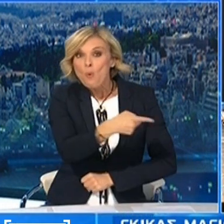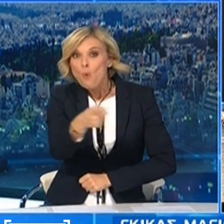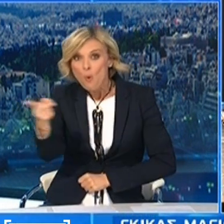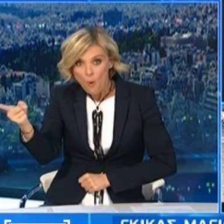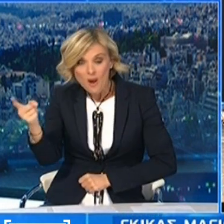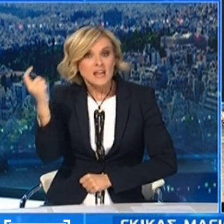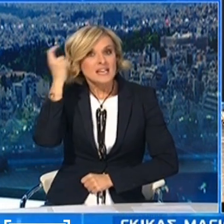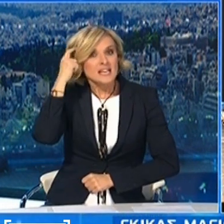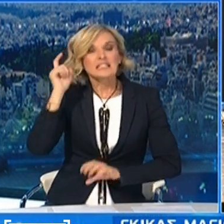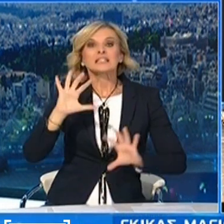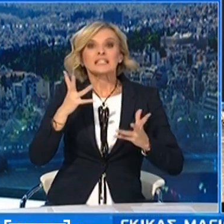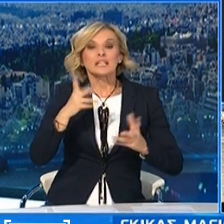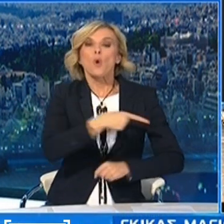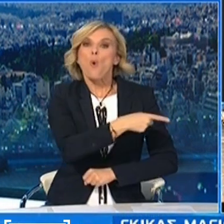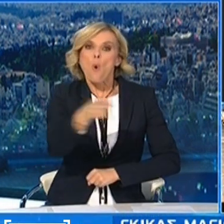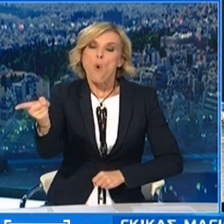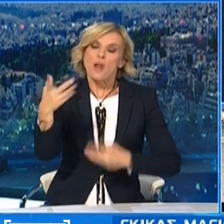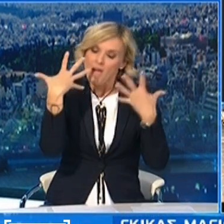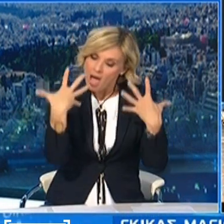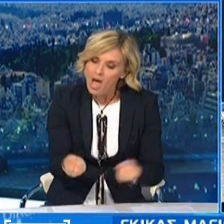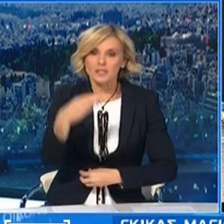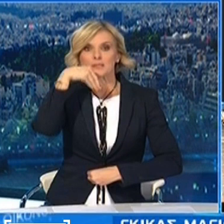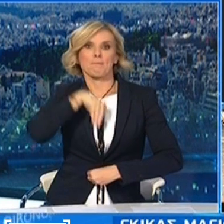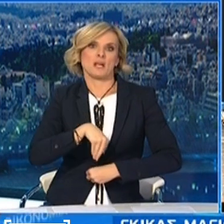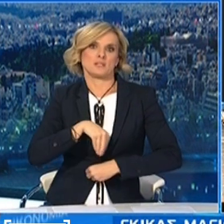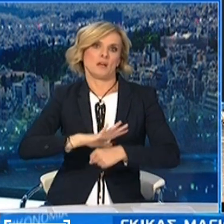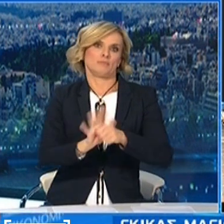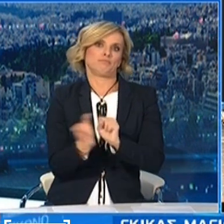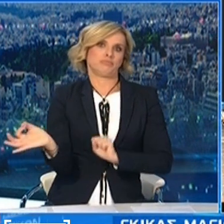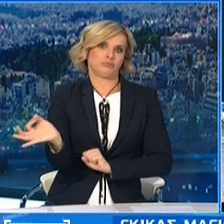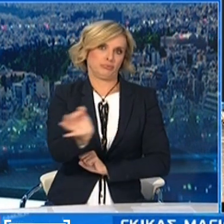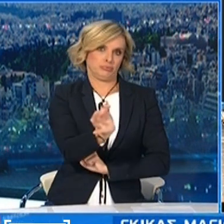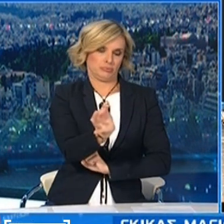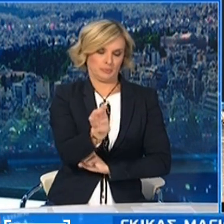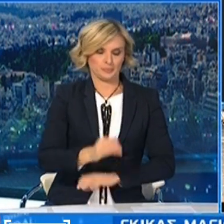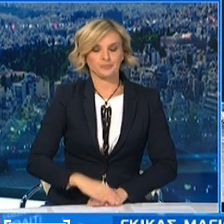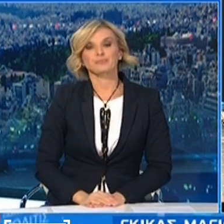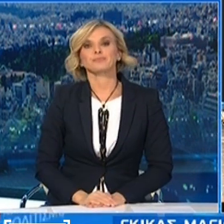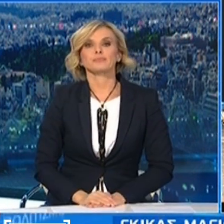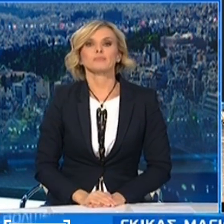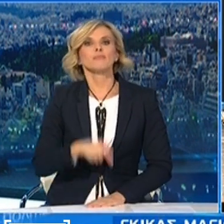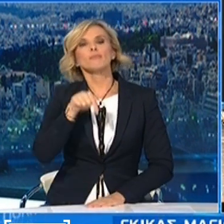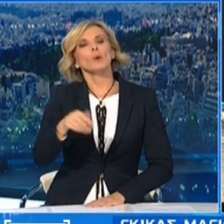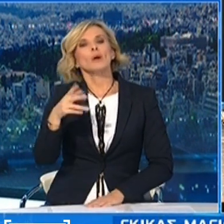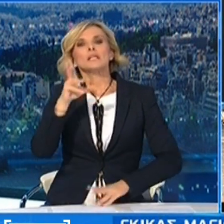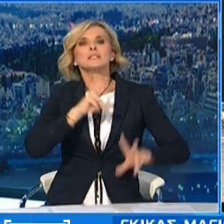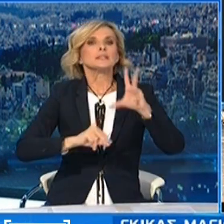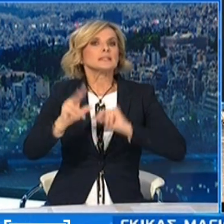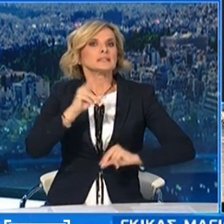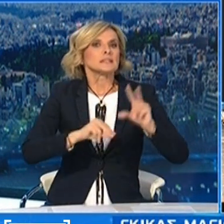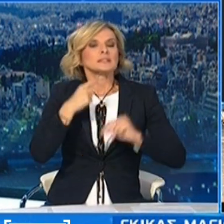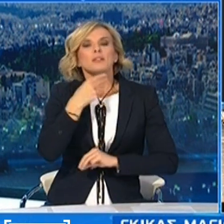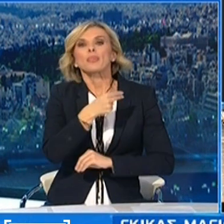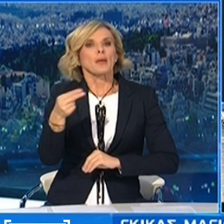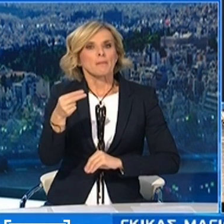δυνητικούς φορείς. Τώρα στο επίπεδο το επιστημονικό. Σε σχέση με τη συζήτηση που έχει γίνει γύρω από την προστασία που προσφέρει η ομάδα αίματος,